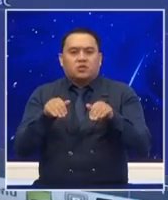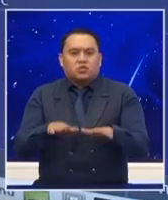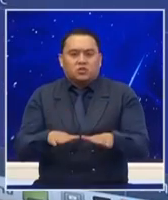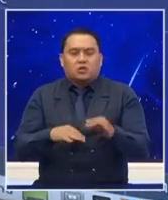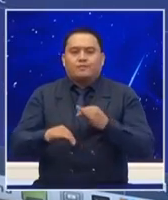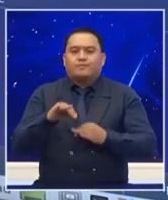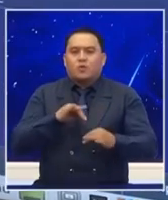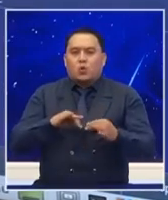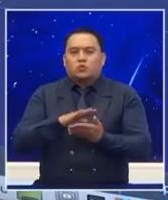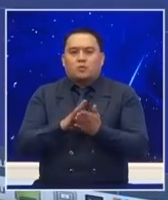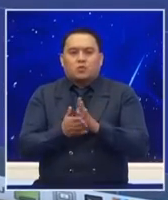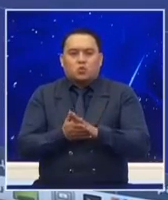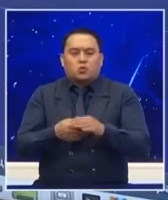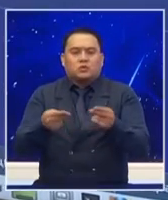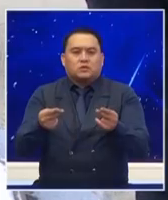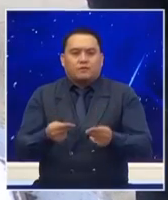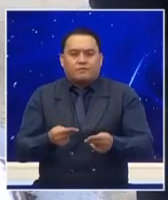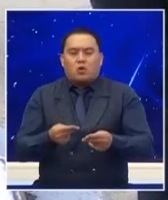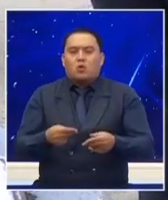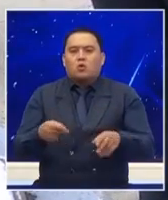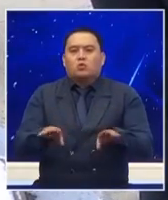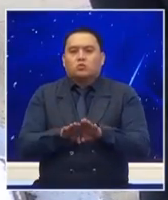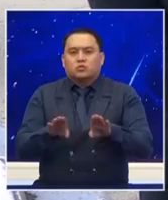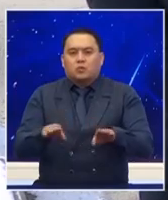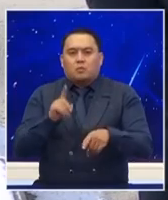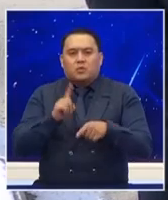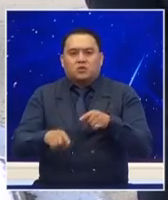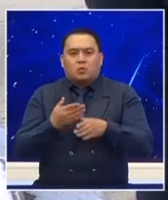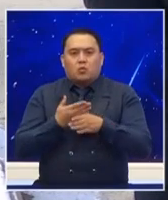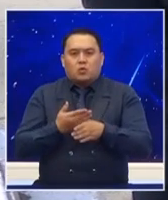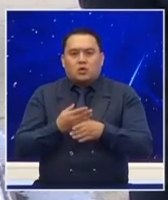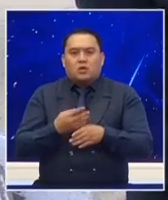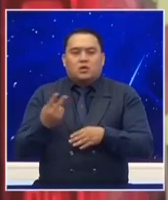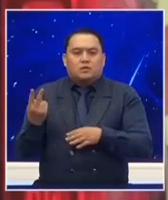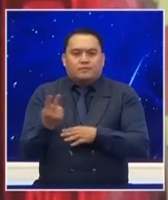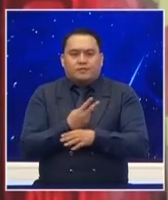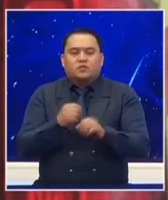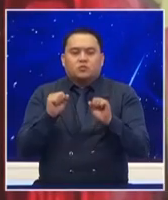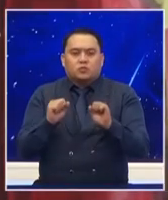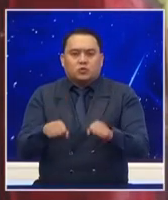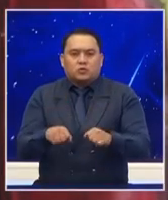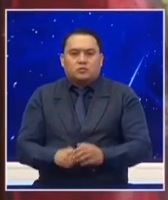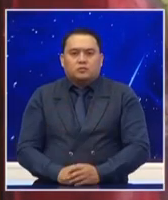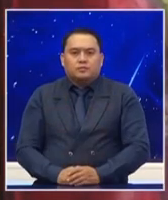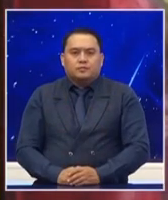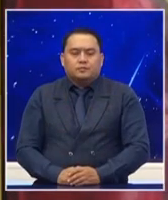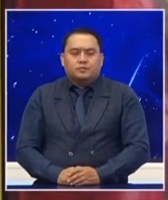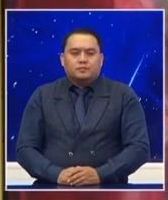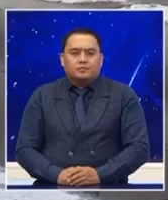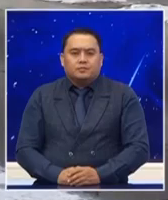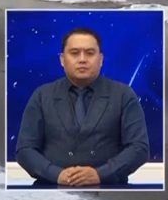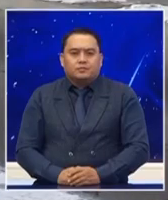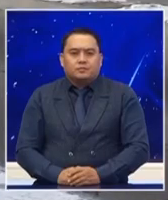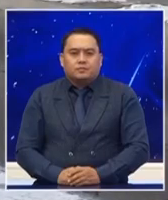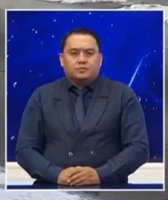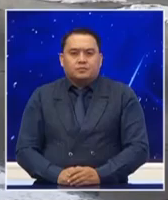жатыр. Мамандардың айтуынша, осындай жағдайға тап болсаңыз, жедел жәрдем қызметін 2 жолмен шақыртуға болады. А службу необходимо вызывать